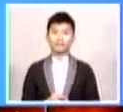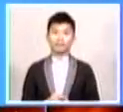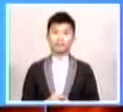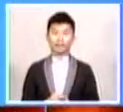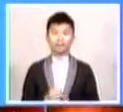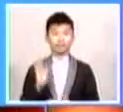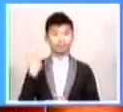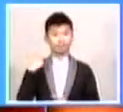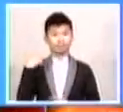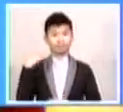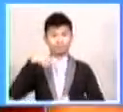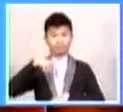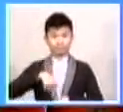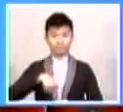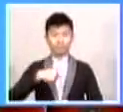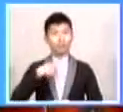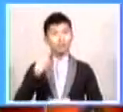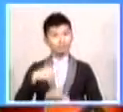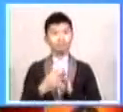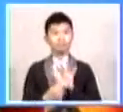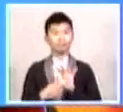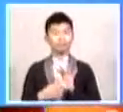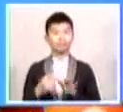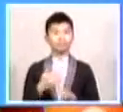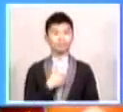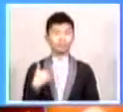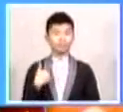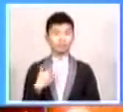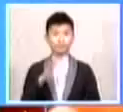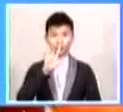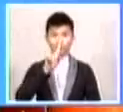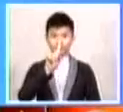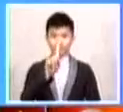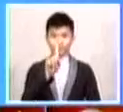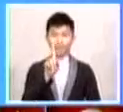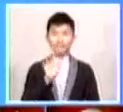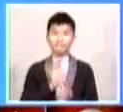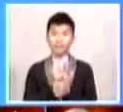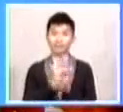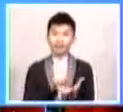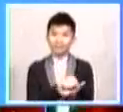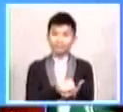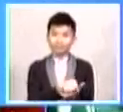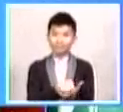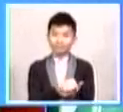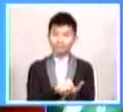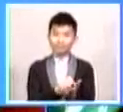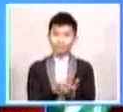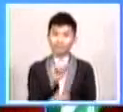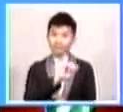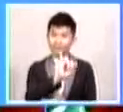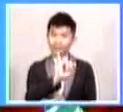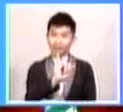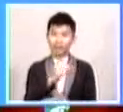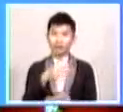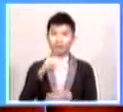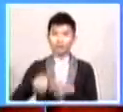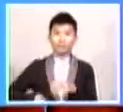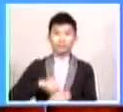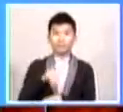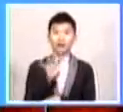但是在这里我愿意再说一遍。有一个帮人洗碗的太太， 捐给我们